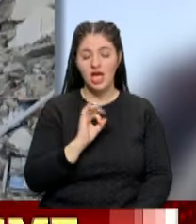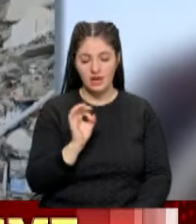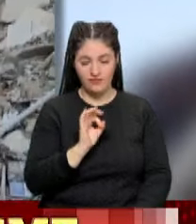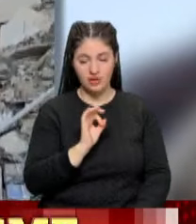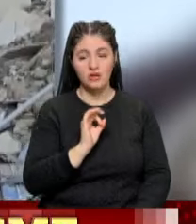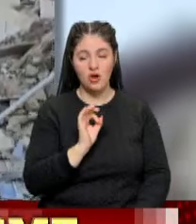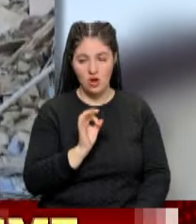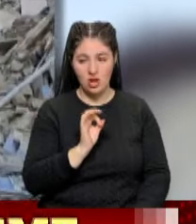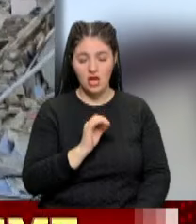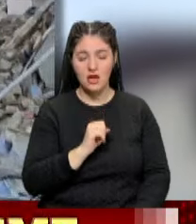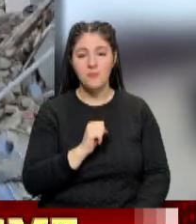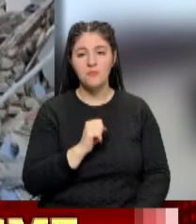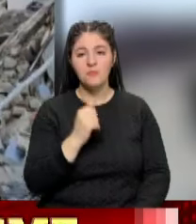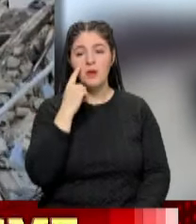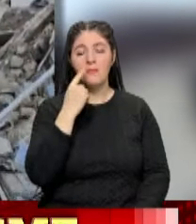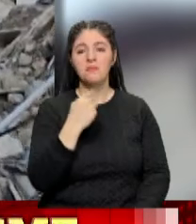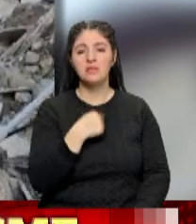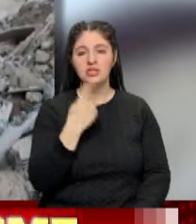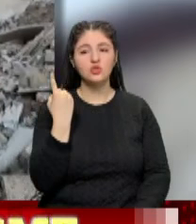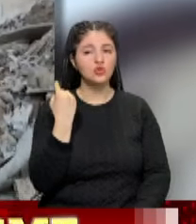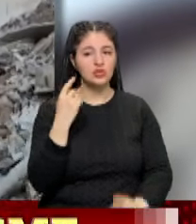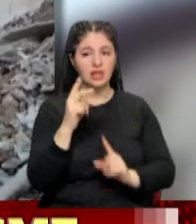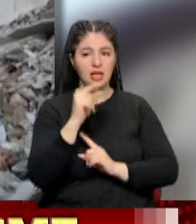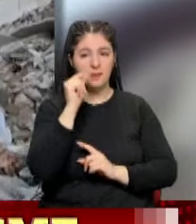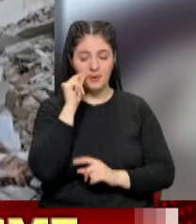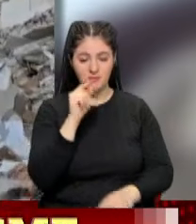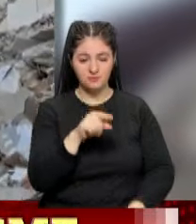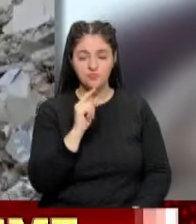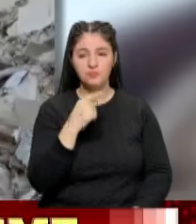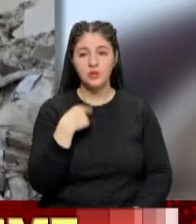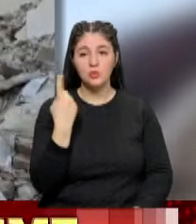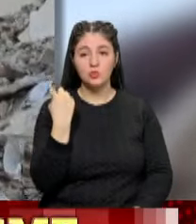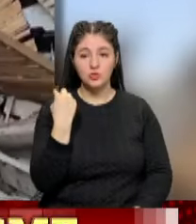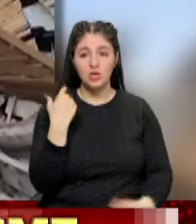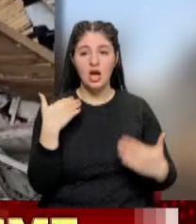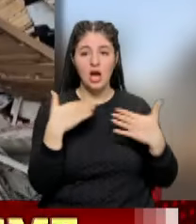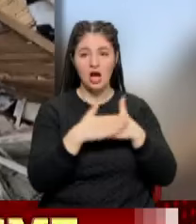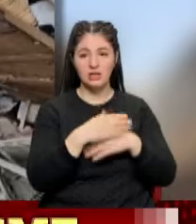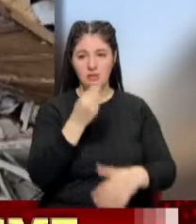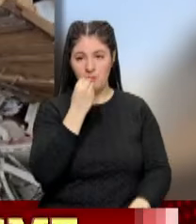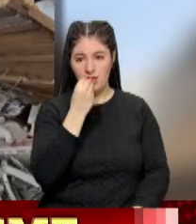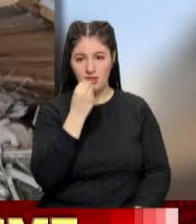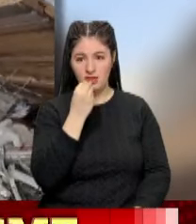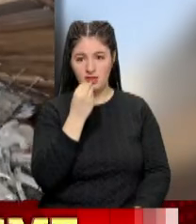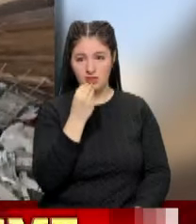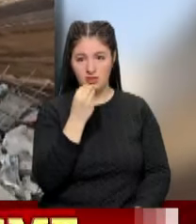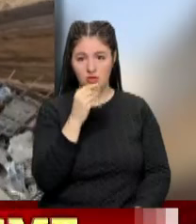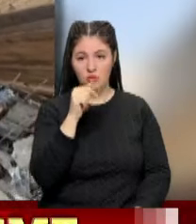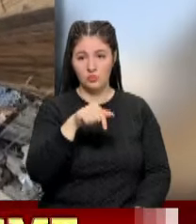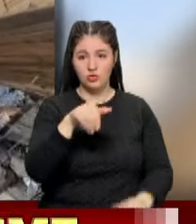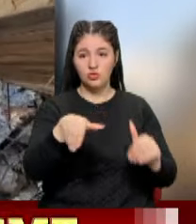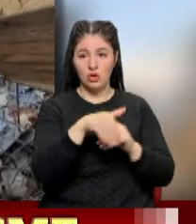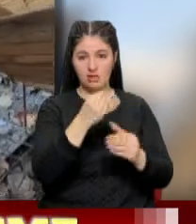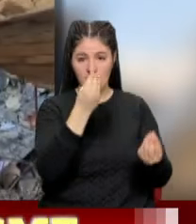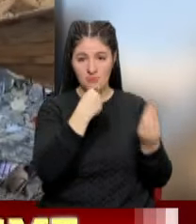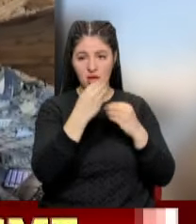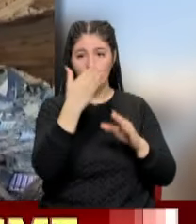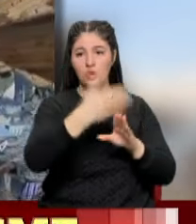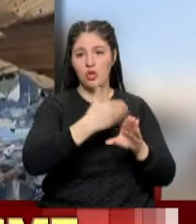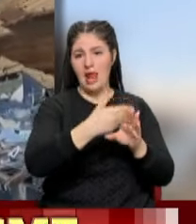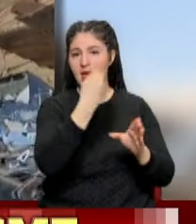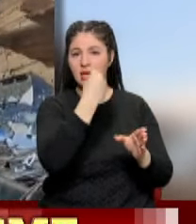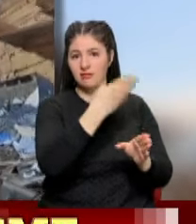maalesef öyle. Bakın biz dün, İlker Bey, biz dün akşam yemeğini yedik. Bu sokaklarda